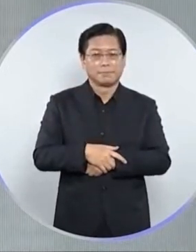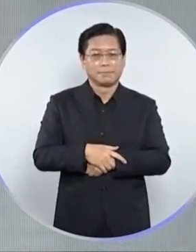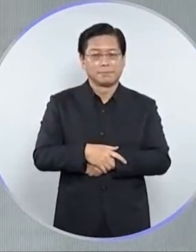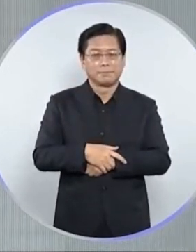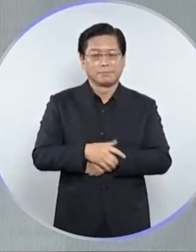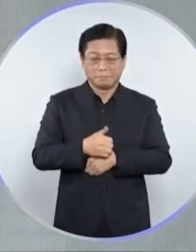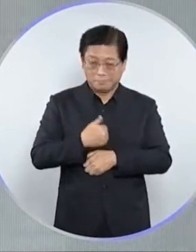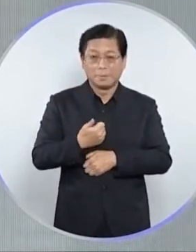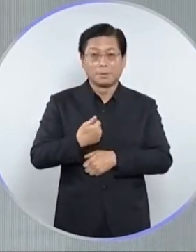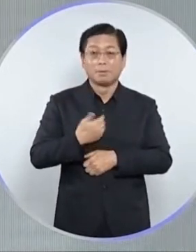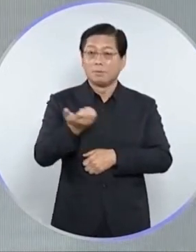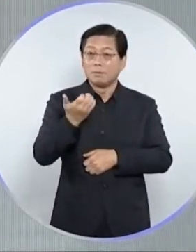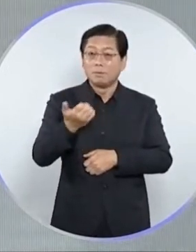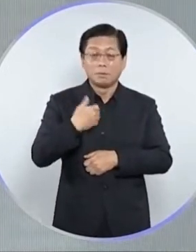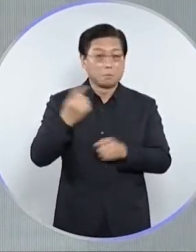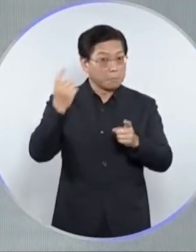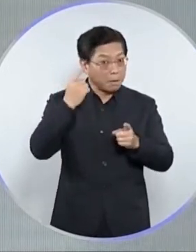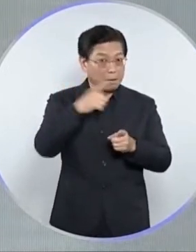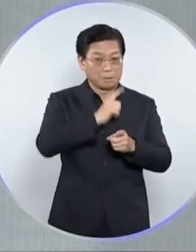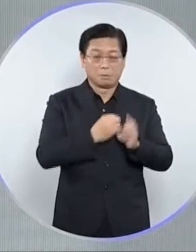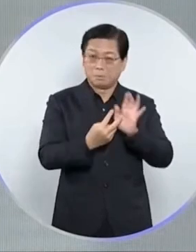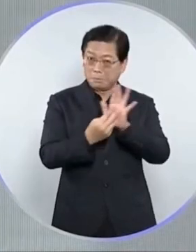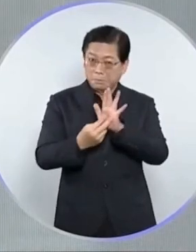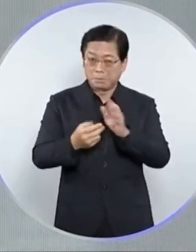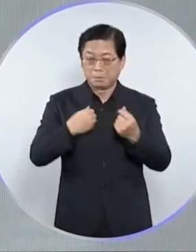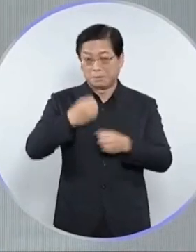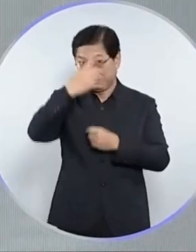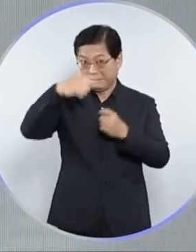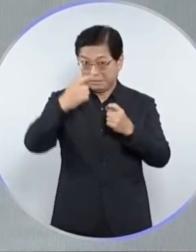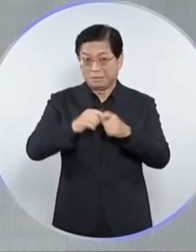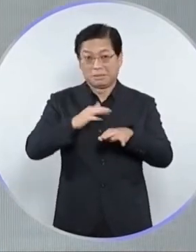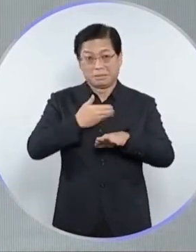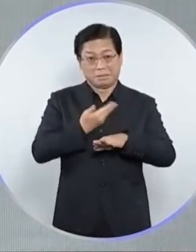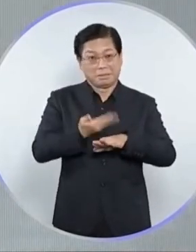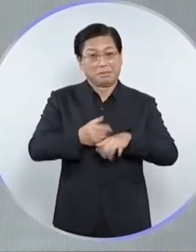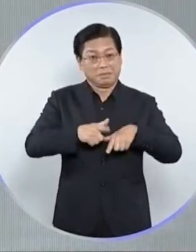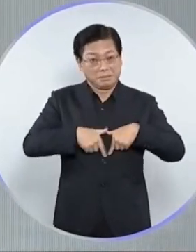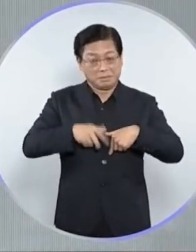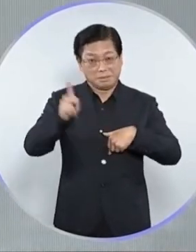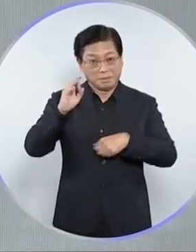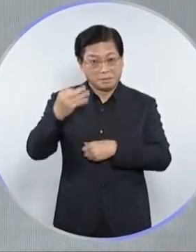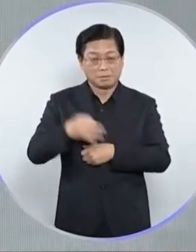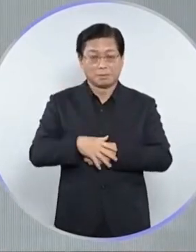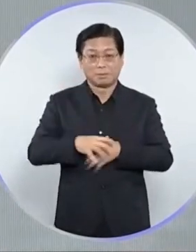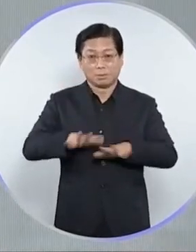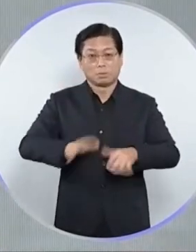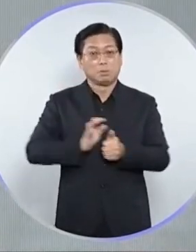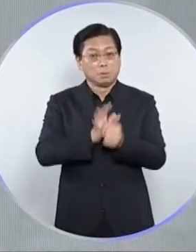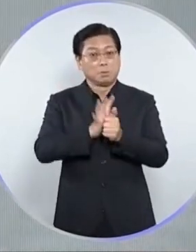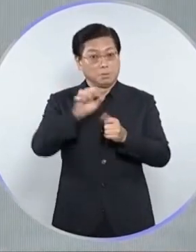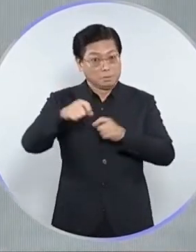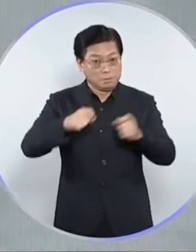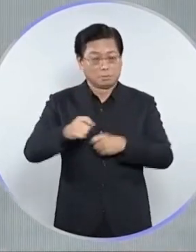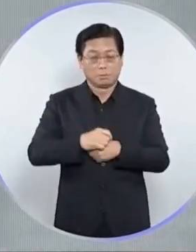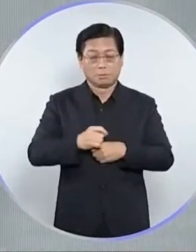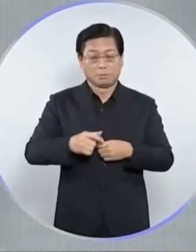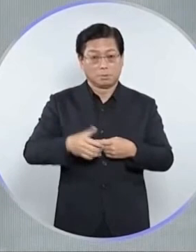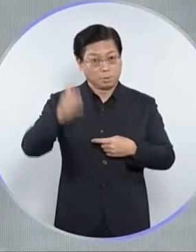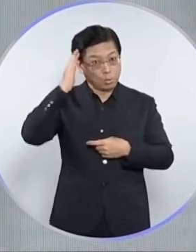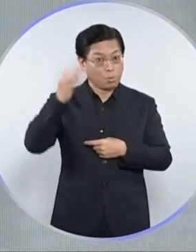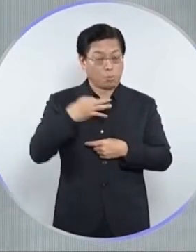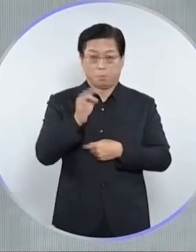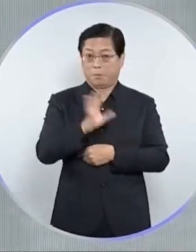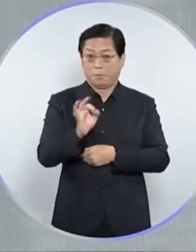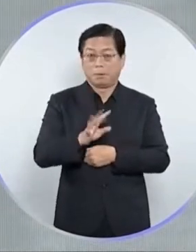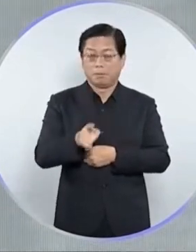其实我就刚刚听到你的亲亲安贷款，我给他杀免投期款，让年轻